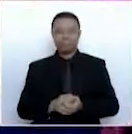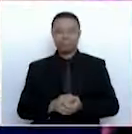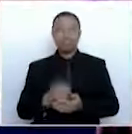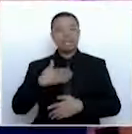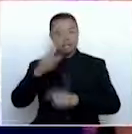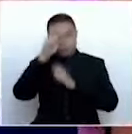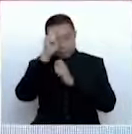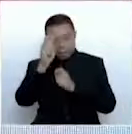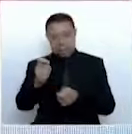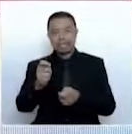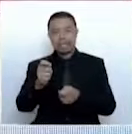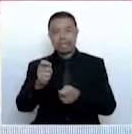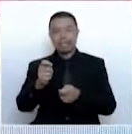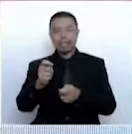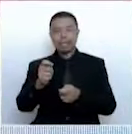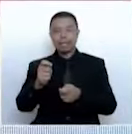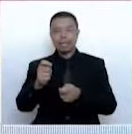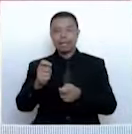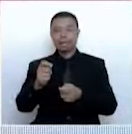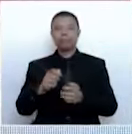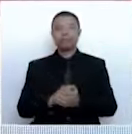Yang kami hormati,